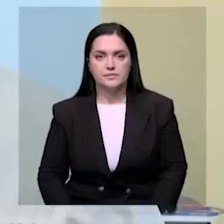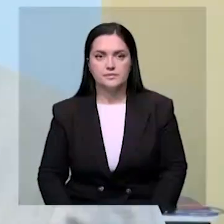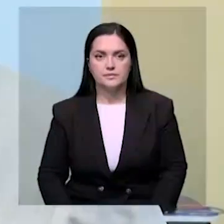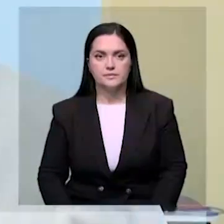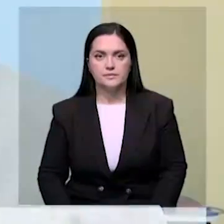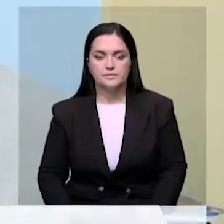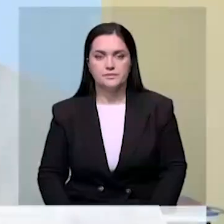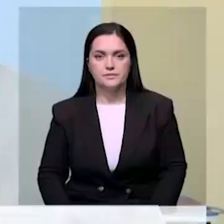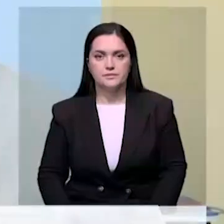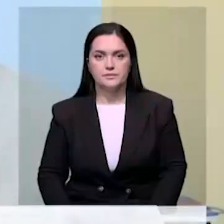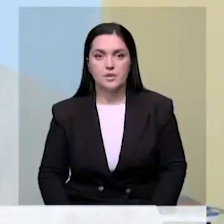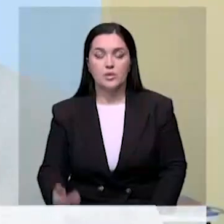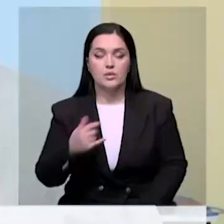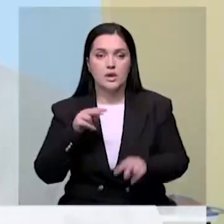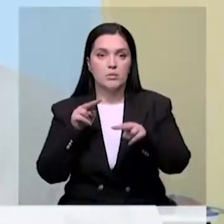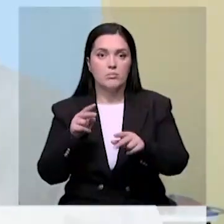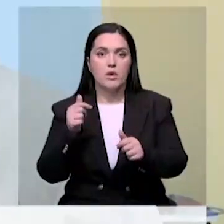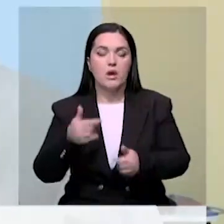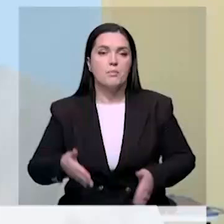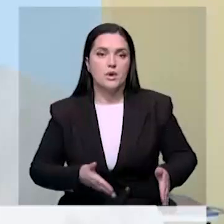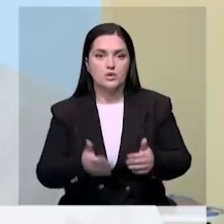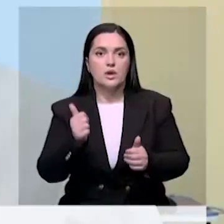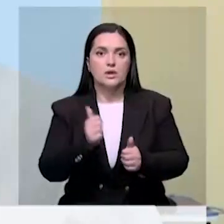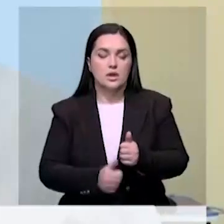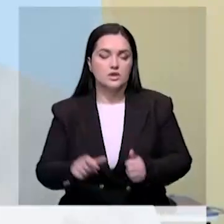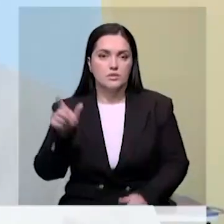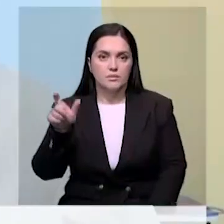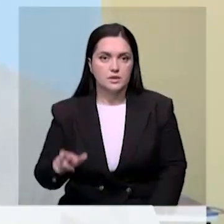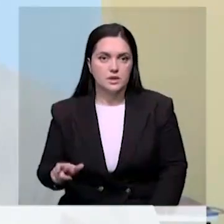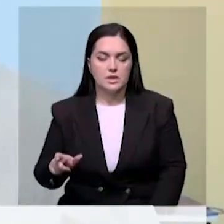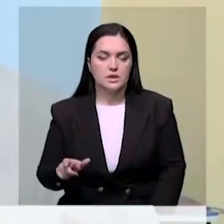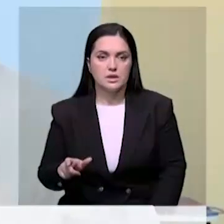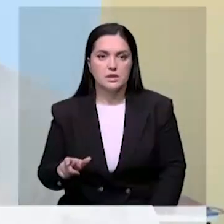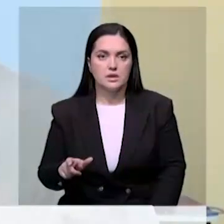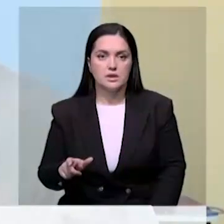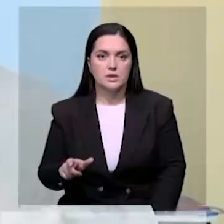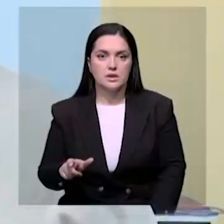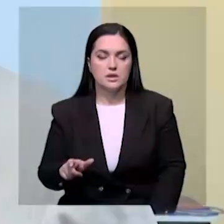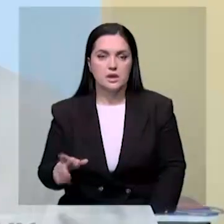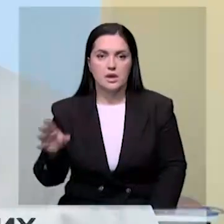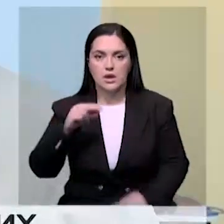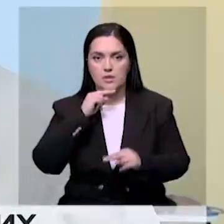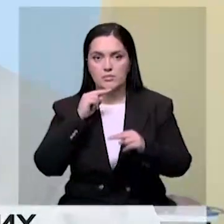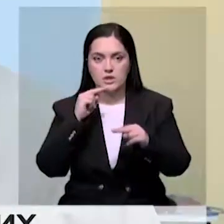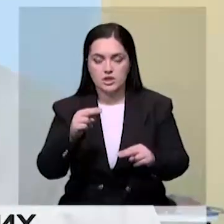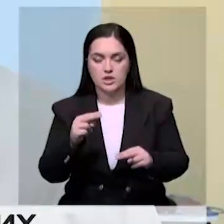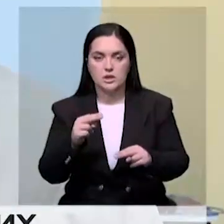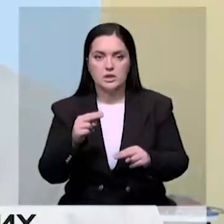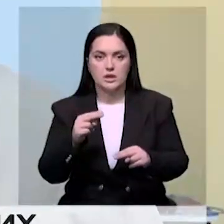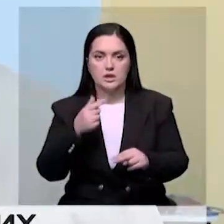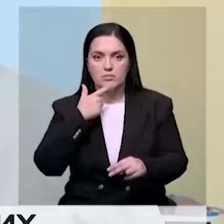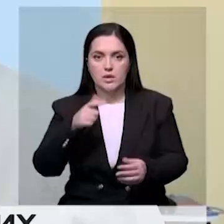ситуационный центр, который отслеживает маршрут каждого пациента. То есть на всех стадиях, с момента обращения его в смотровой